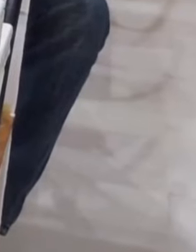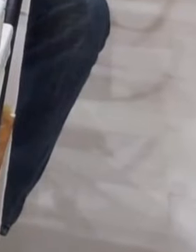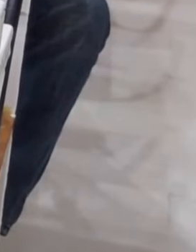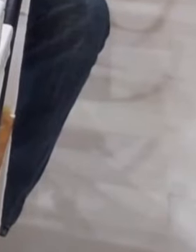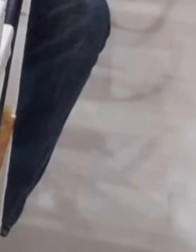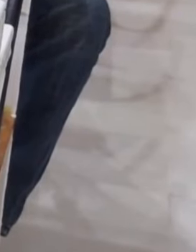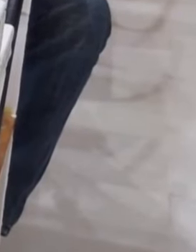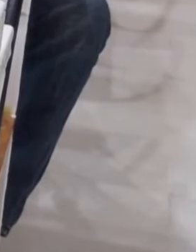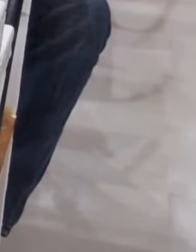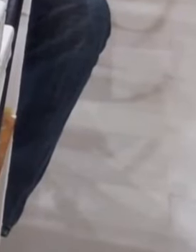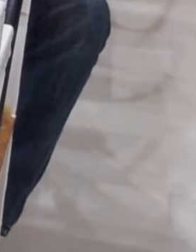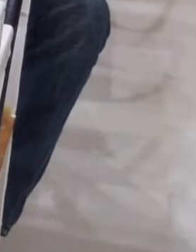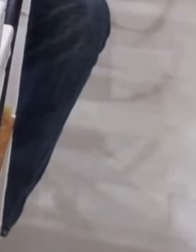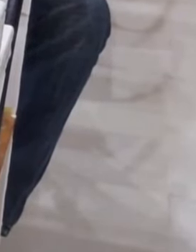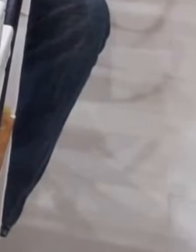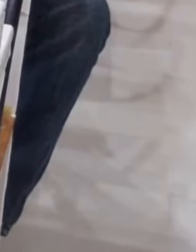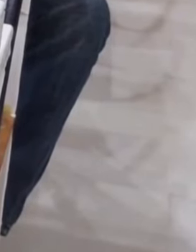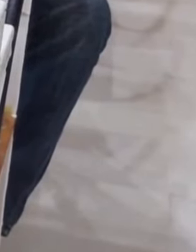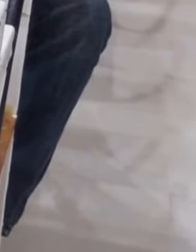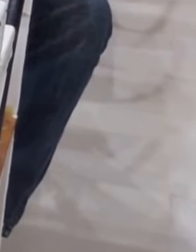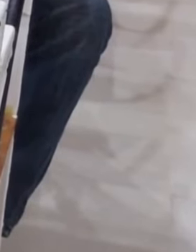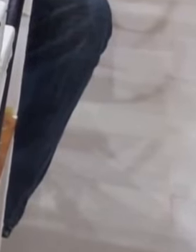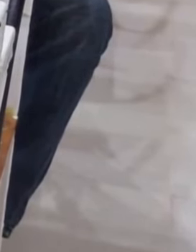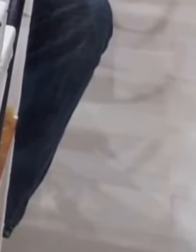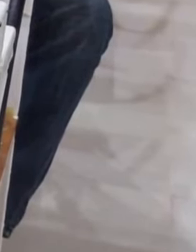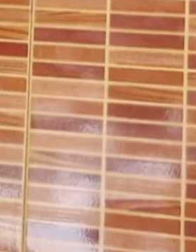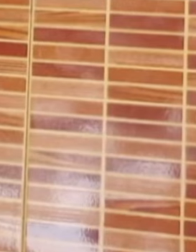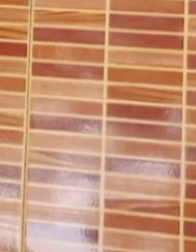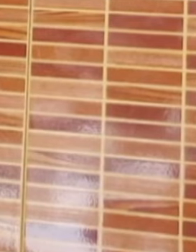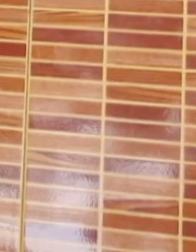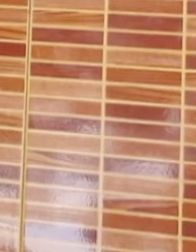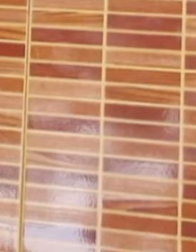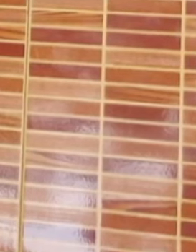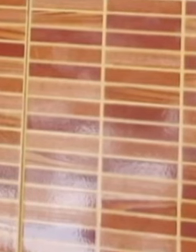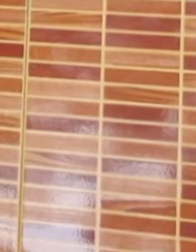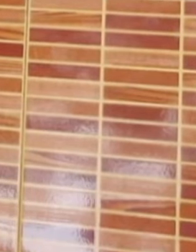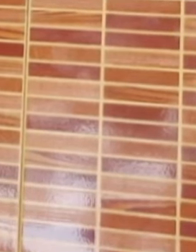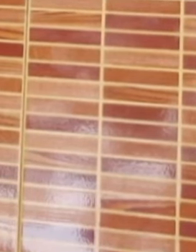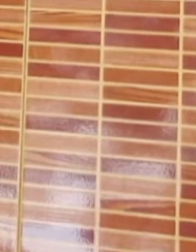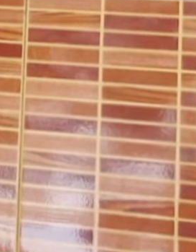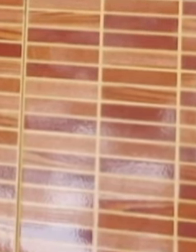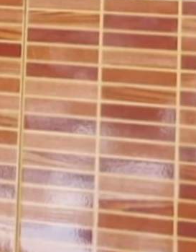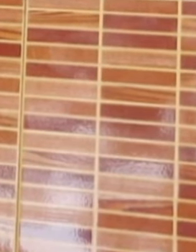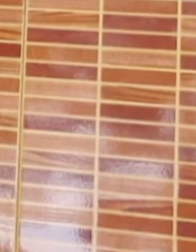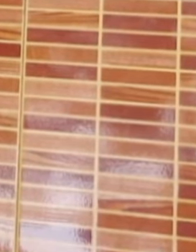말해야 할지 몰랐어. 나